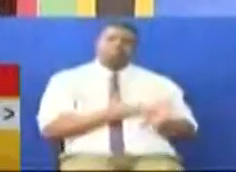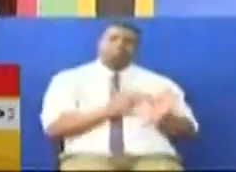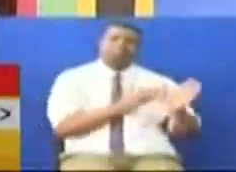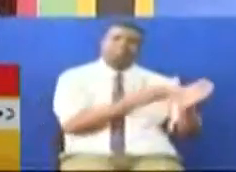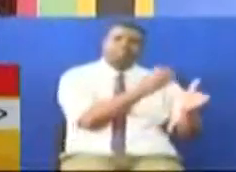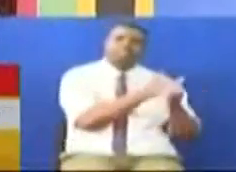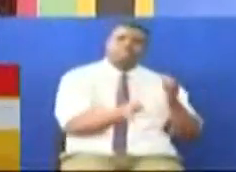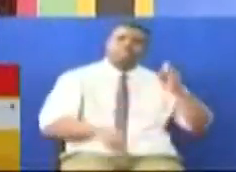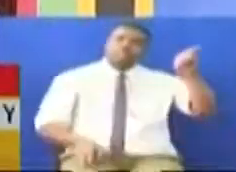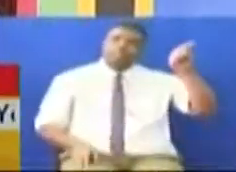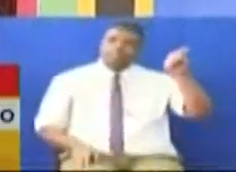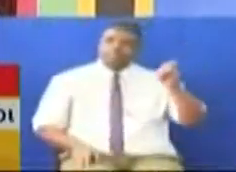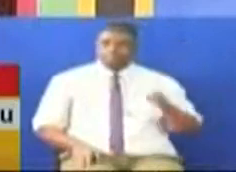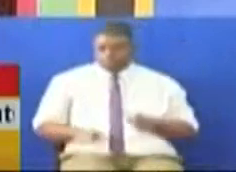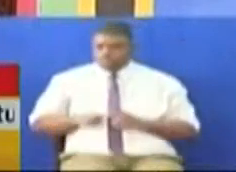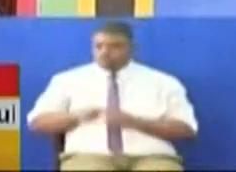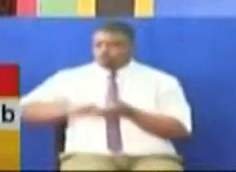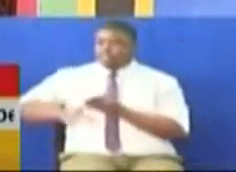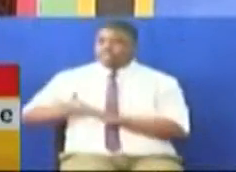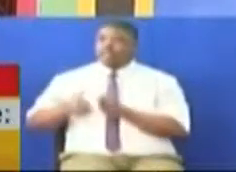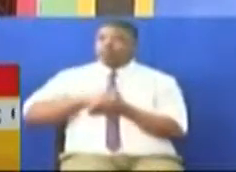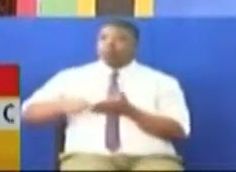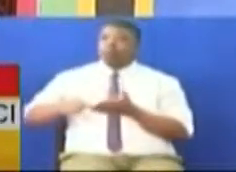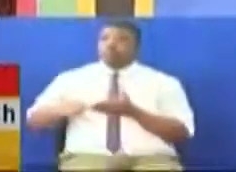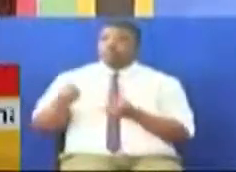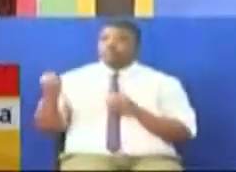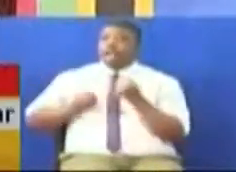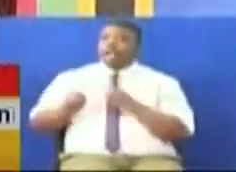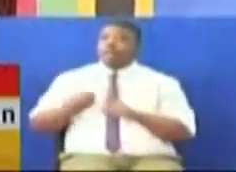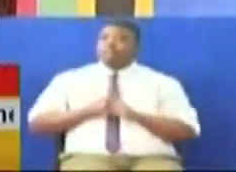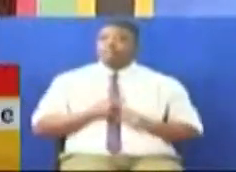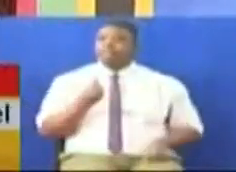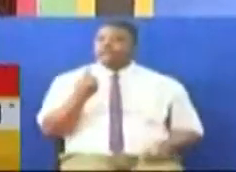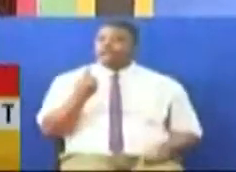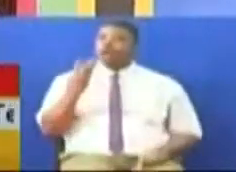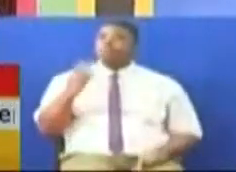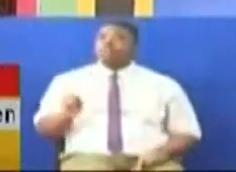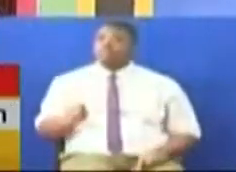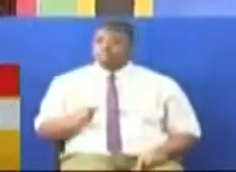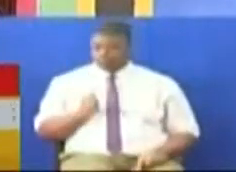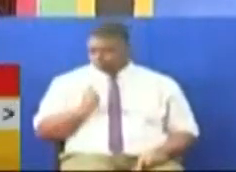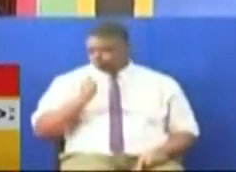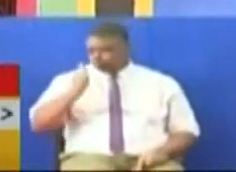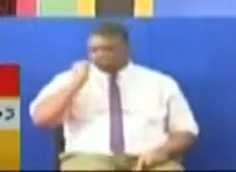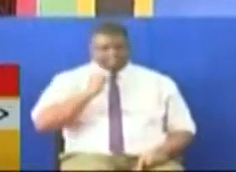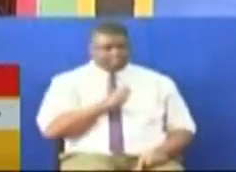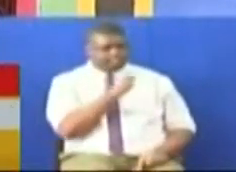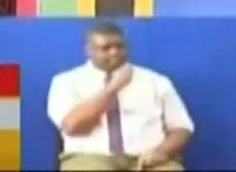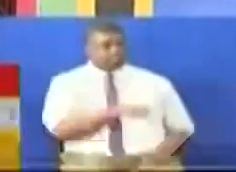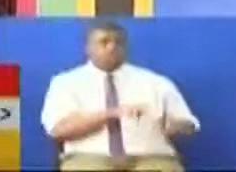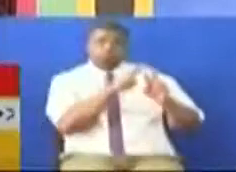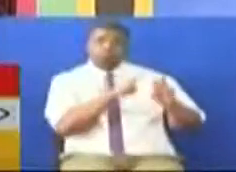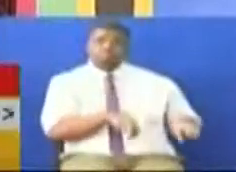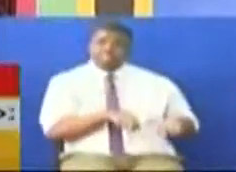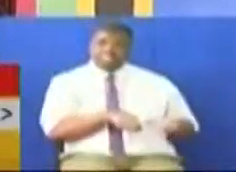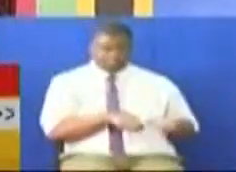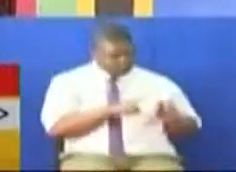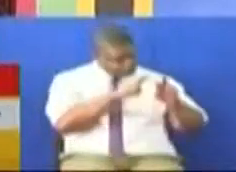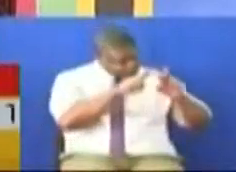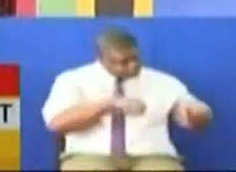yanunuliwe magari 140, lakini mpaka juzi CJ anakwenda kufanya ukaguzi, yalikuwa yamenunuliwa magari